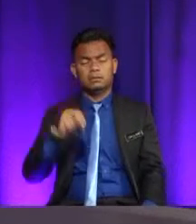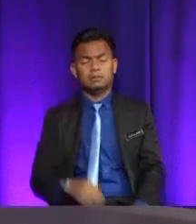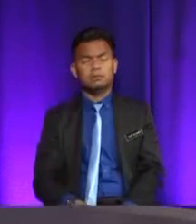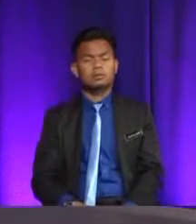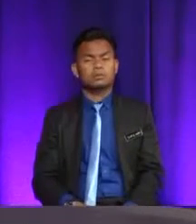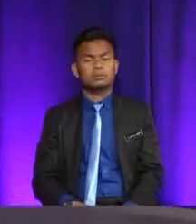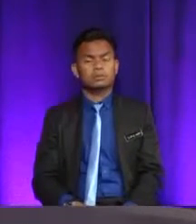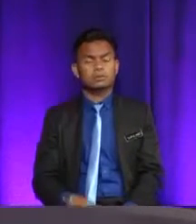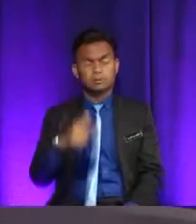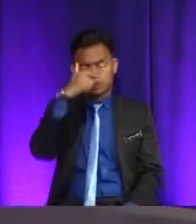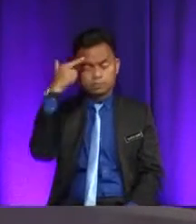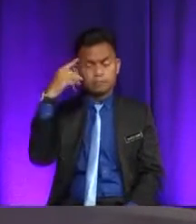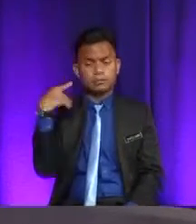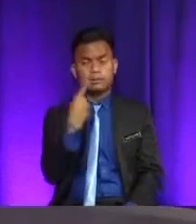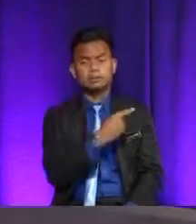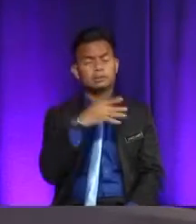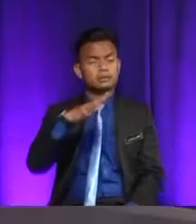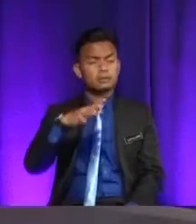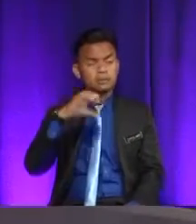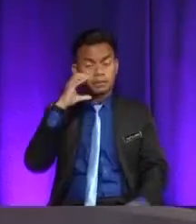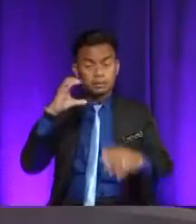fungsi kerja dual